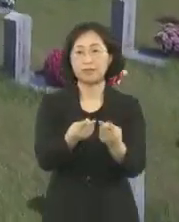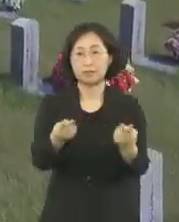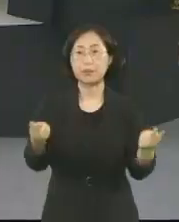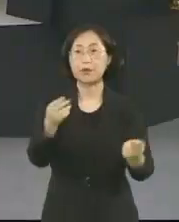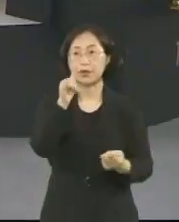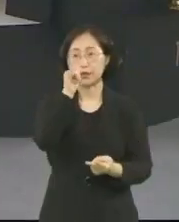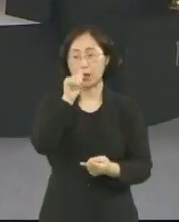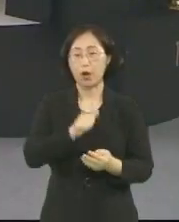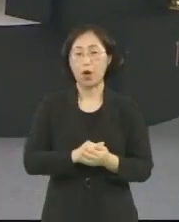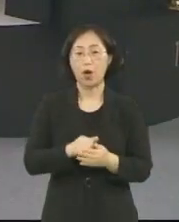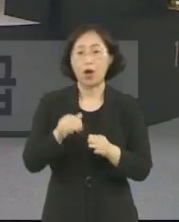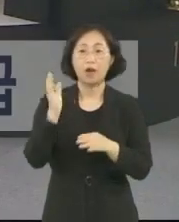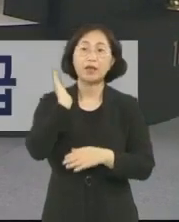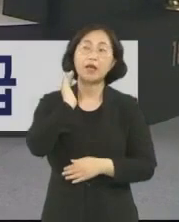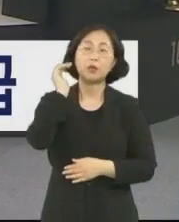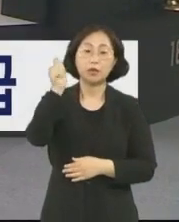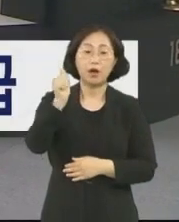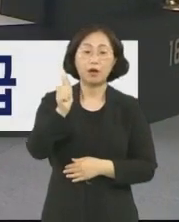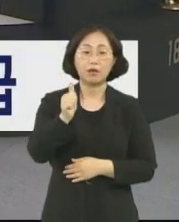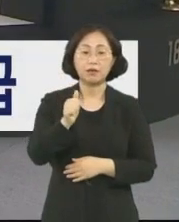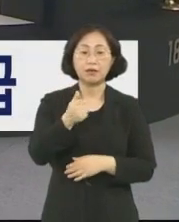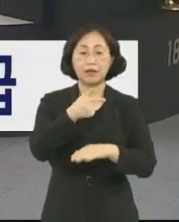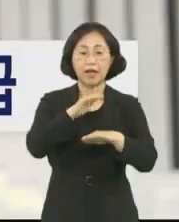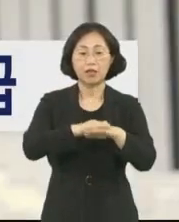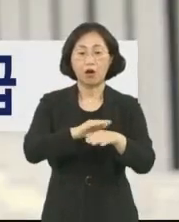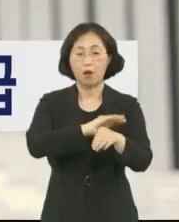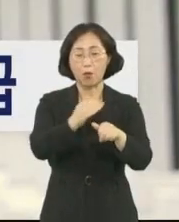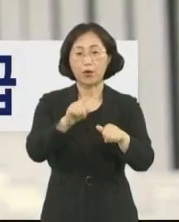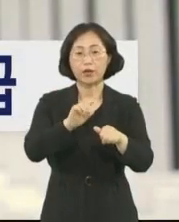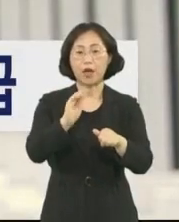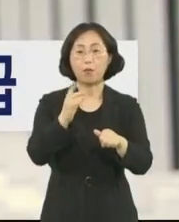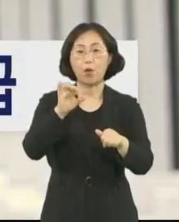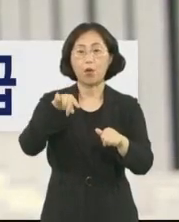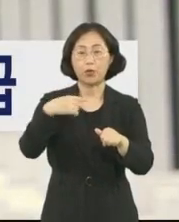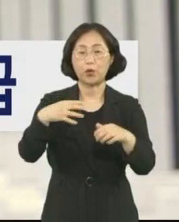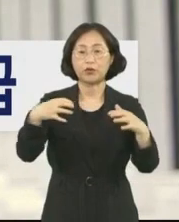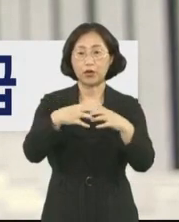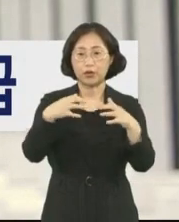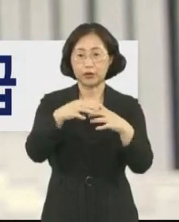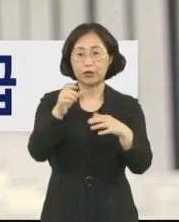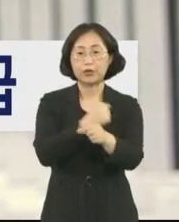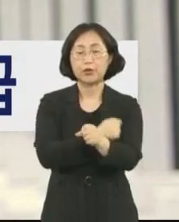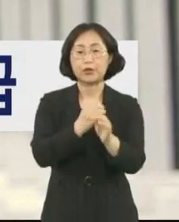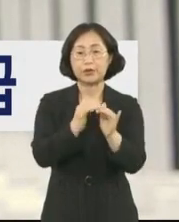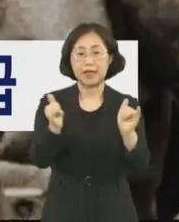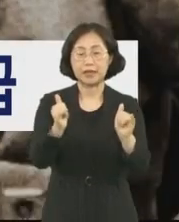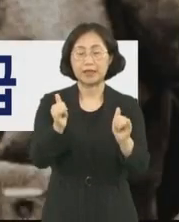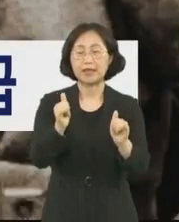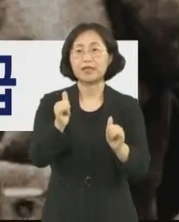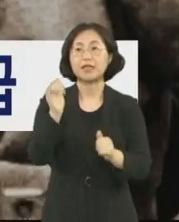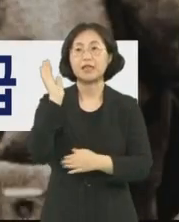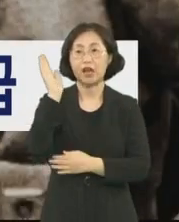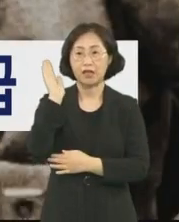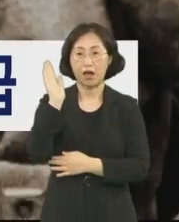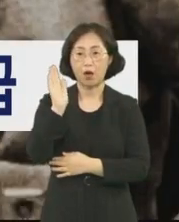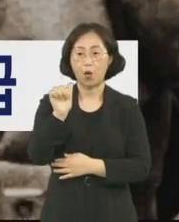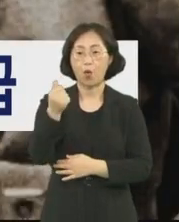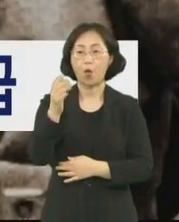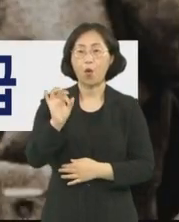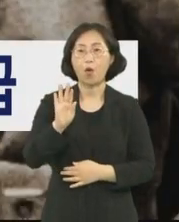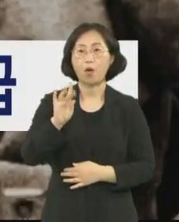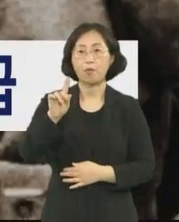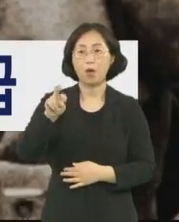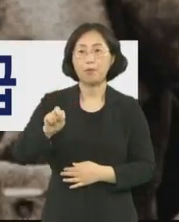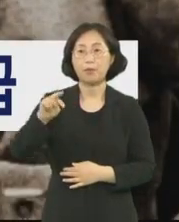있습니다. 문 대통령은 대전 현충원에 안장된 봉우동, 청산리 전투의 독립지사들을 언급하며 홍범도 장군을